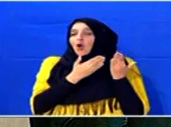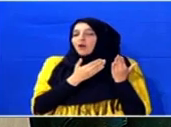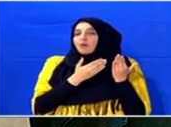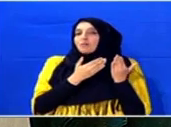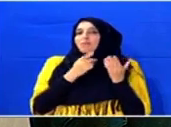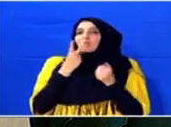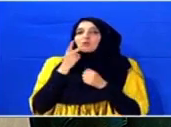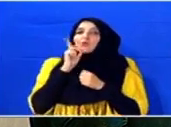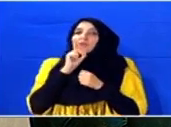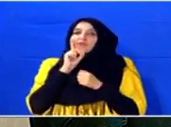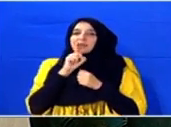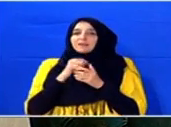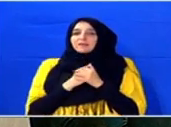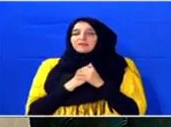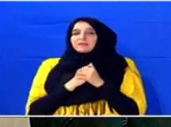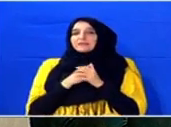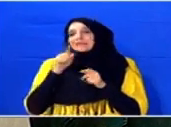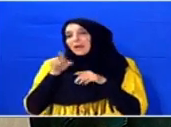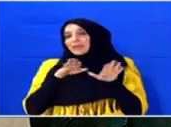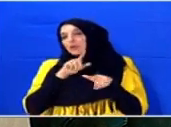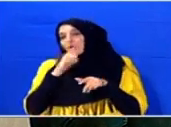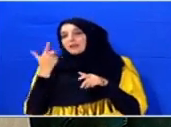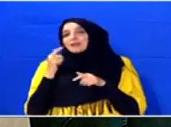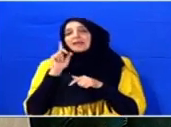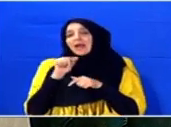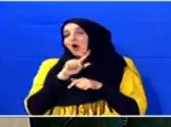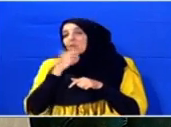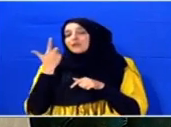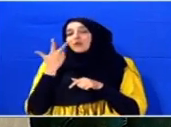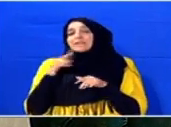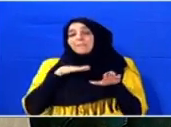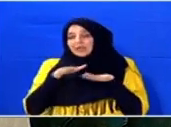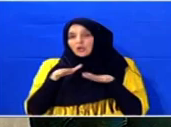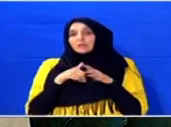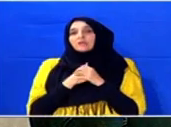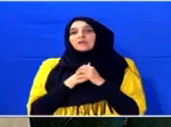نسوي وكان طريقه الثالثه